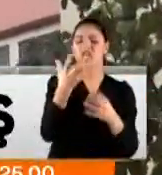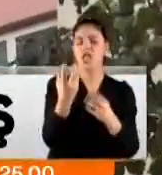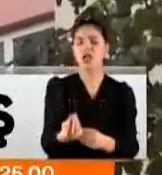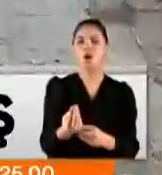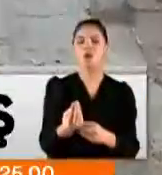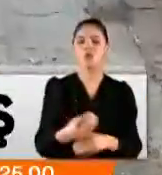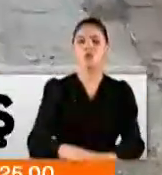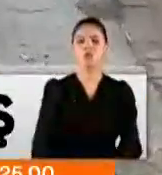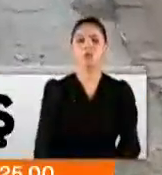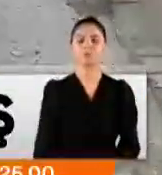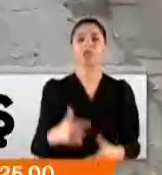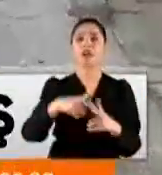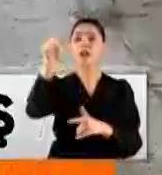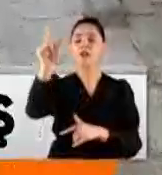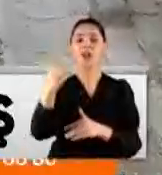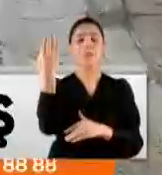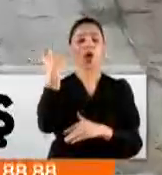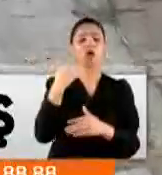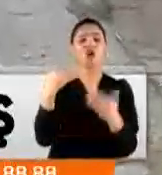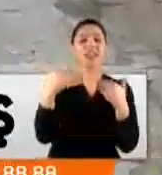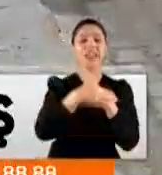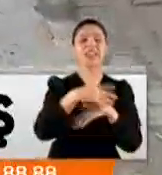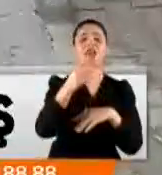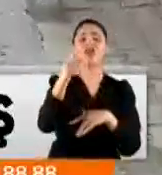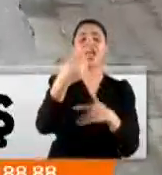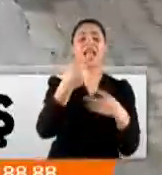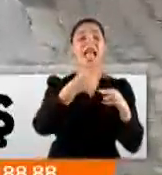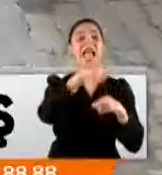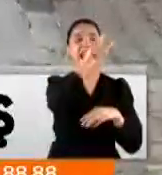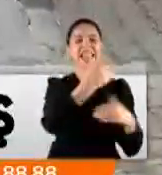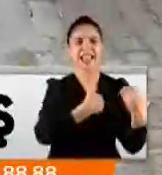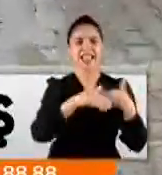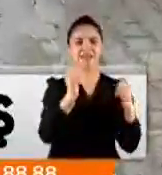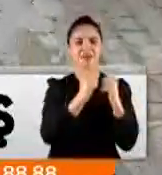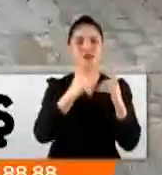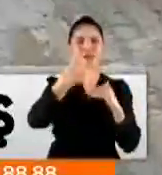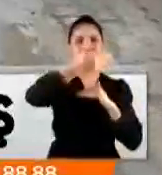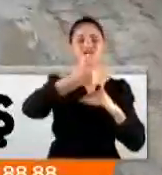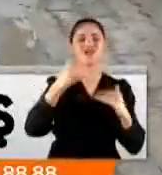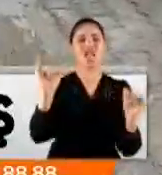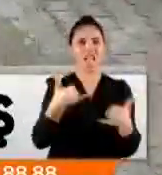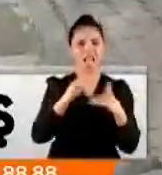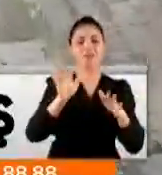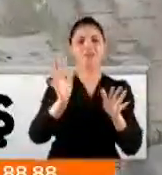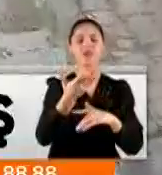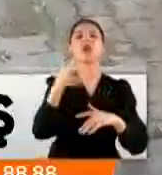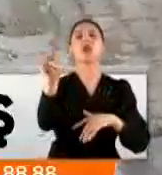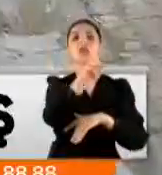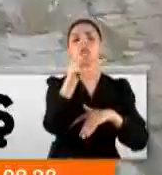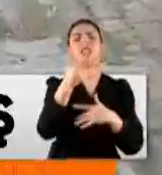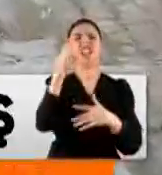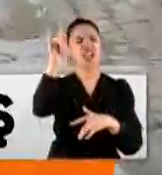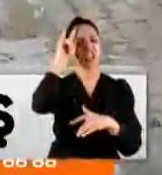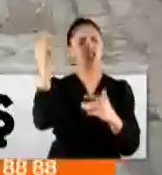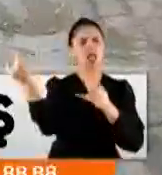ortaya çıktı. Fatma önceki gece erkek arkadaşı Engin'le birlikte eğlenmek için dışarı çıktı. Sabaha karşı eve dönen çift kıskançlık nedeniyle tartışmaya